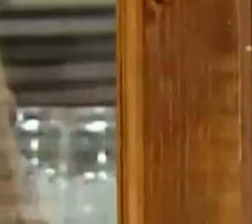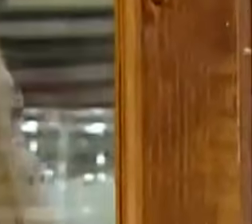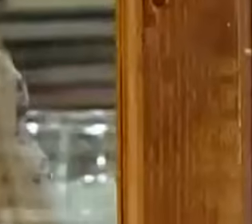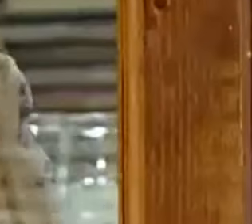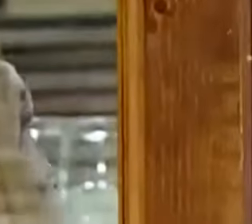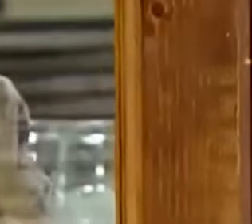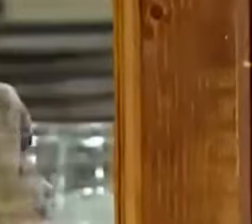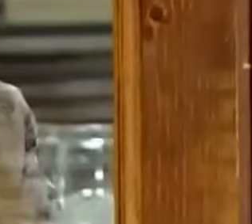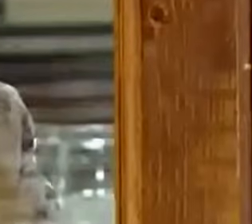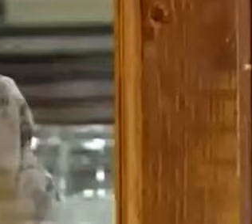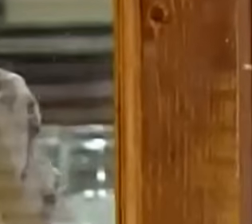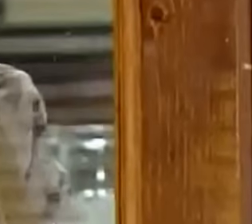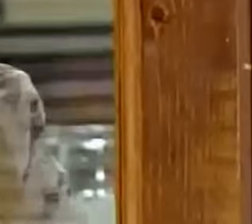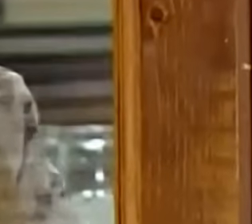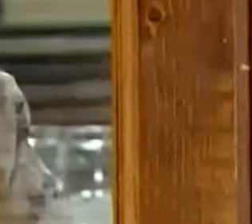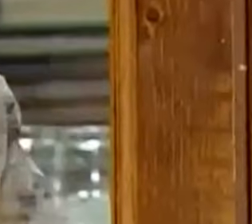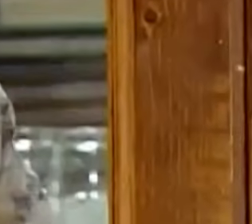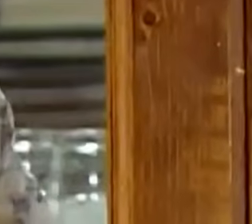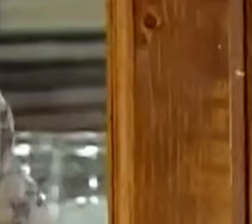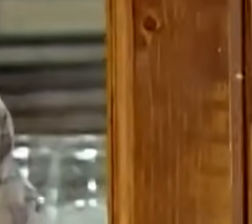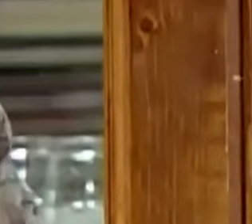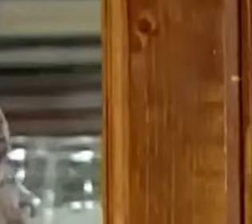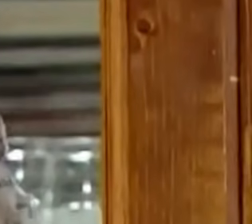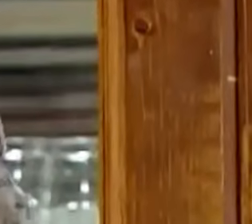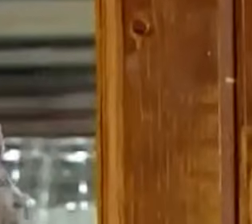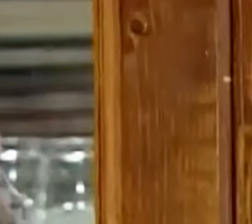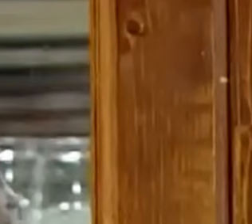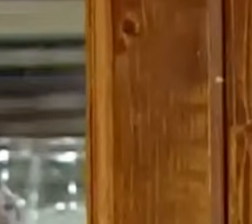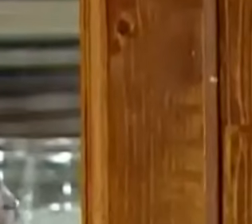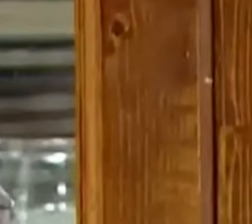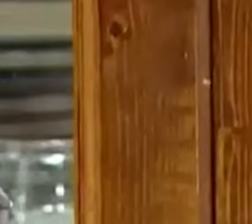morluş, kapıda içli içli ağladı. Hüzünlü dışarıyı seyrediyor.